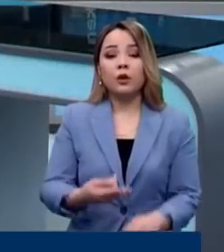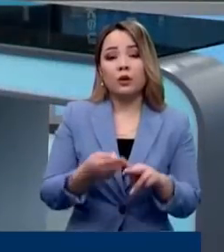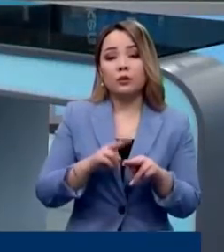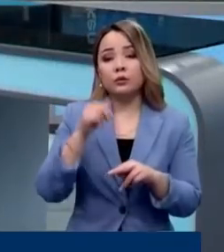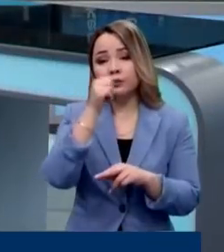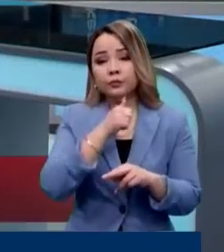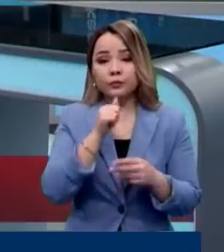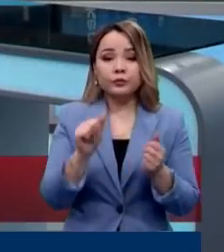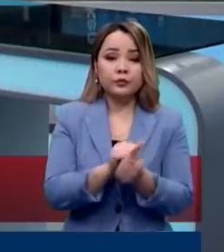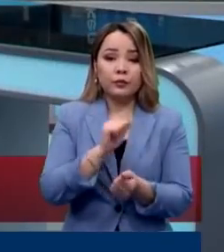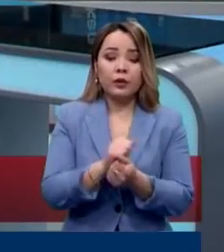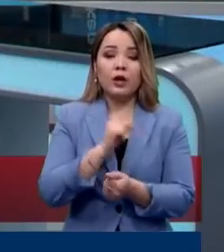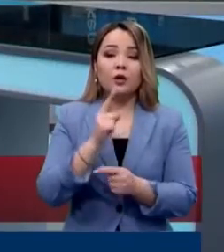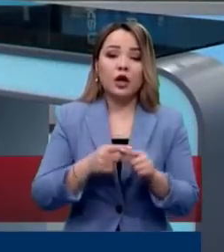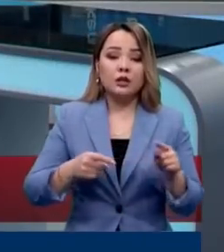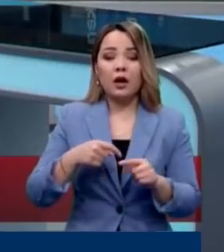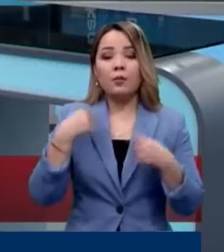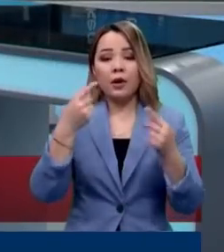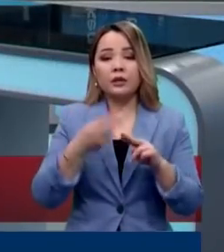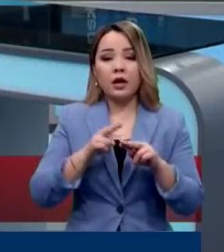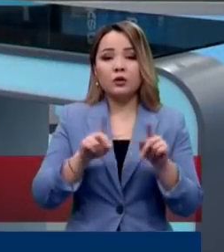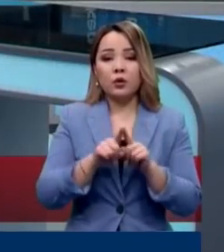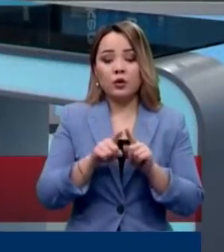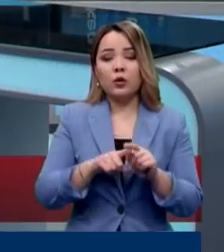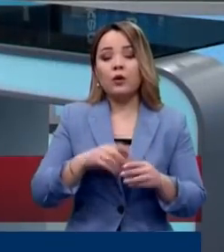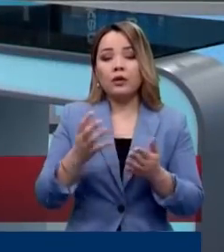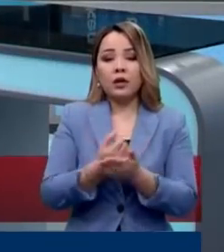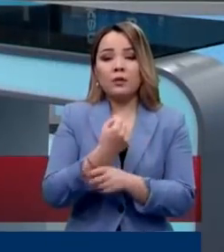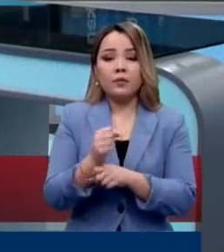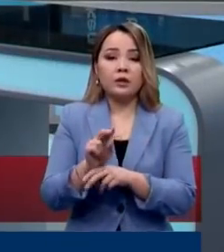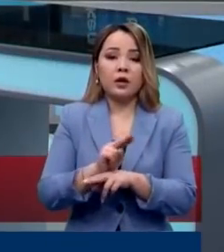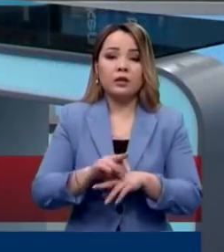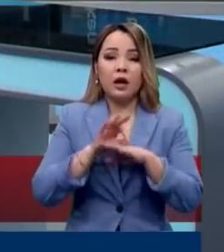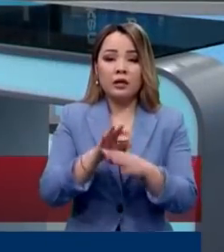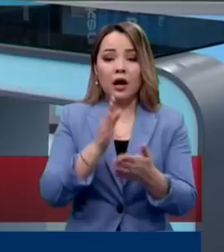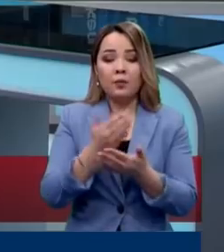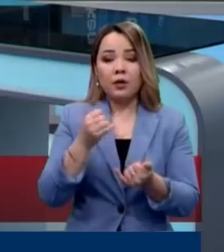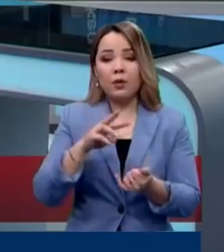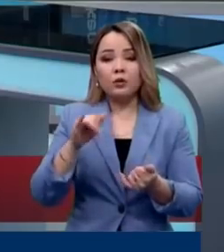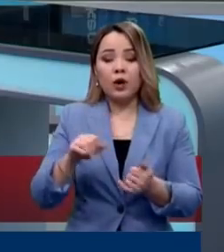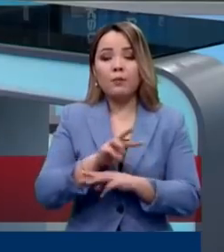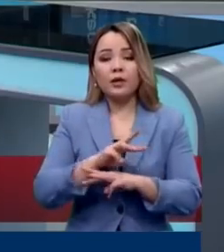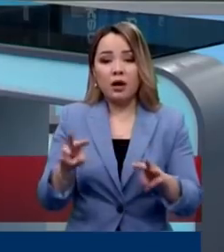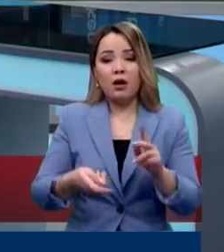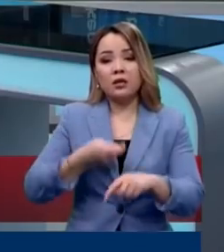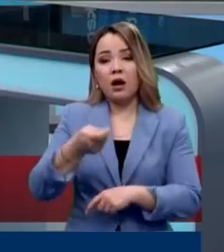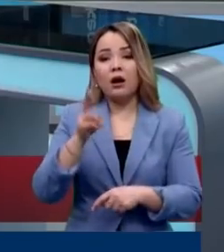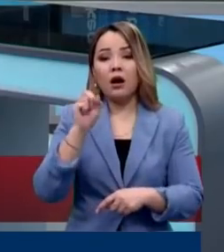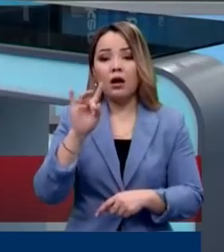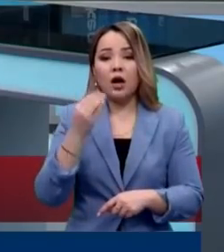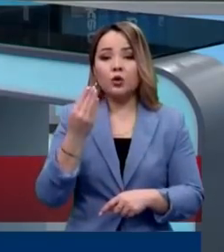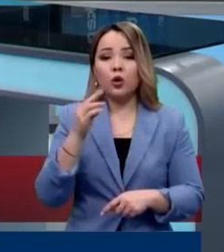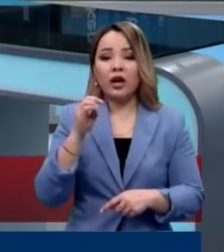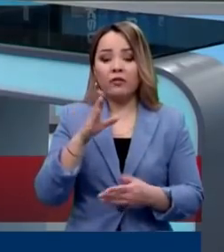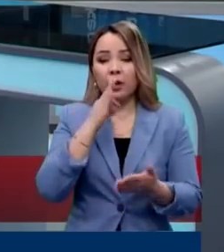Былтырғы қуаңшылықта жартымалы жұтап қалғанын қолда әрең жемдеп отырған маңғыстаулықтар министр Қарашөкеевке қайта шүйлікті.